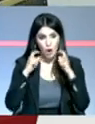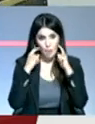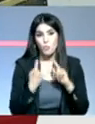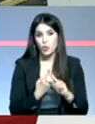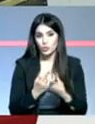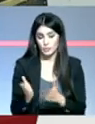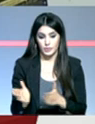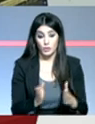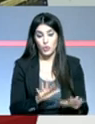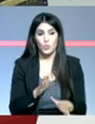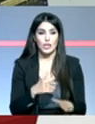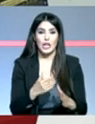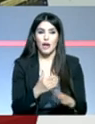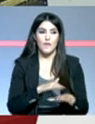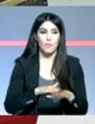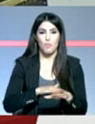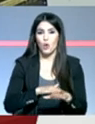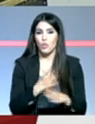ربما الحاجة الناقصة برك هي